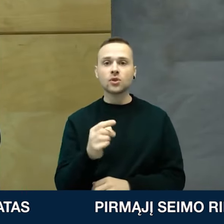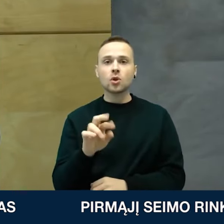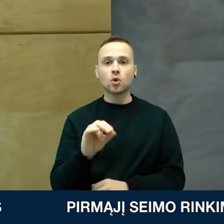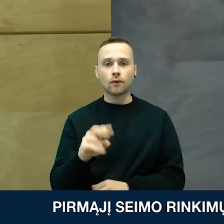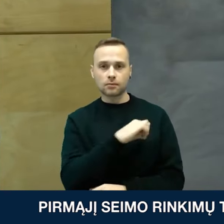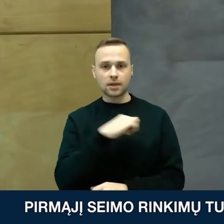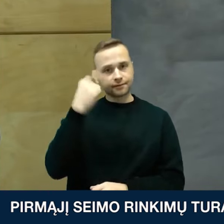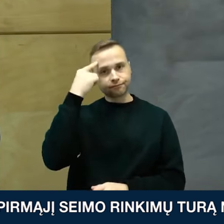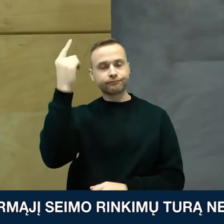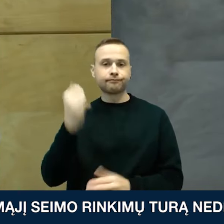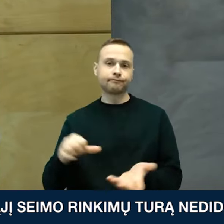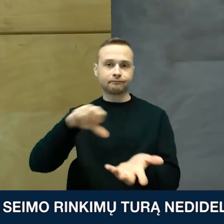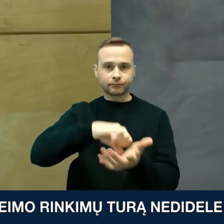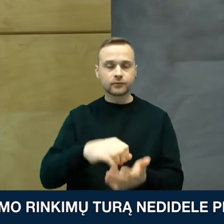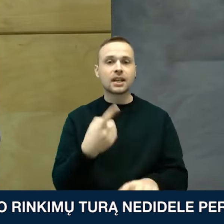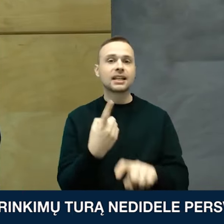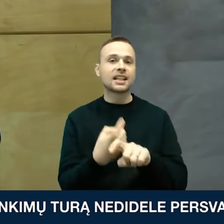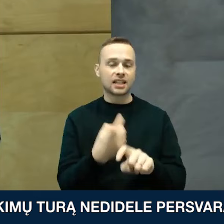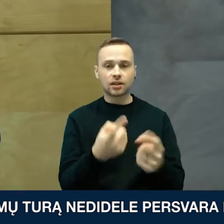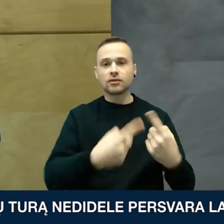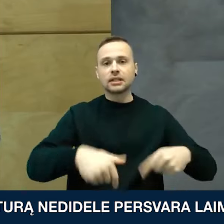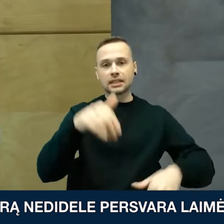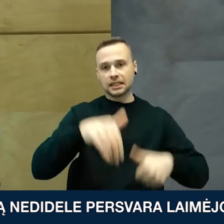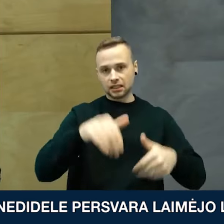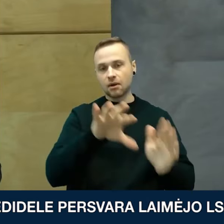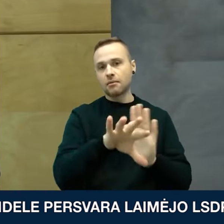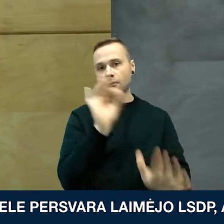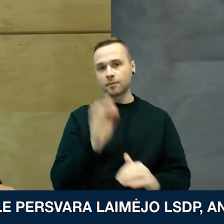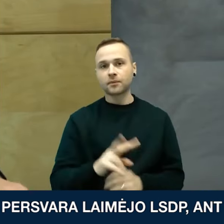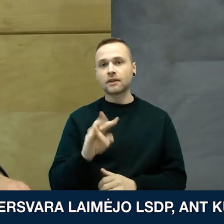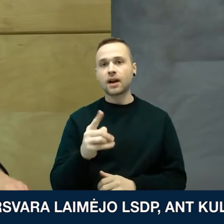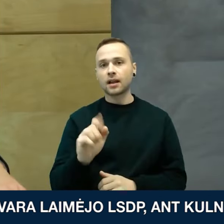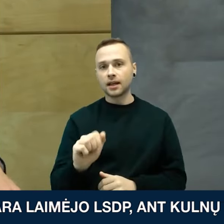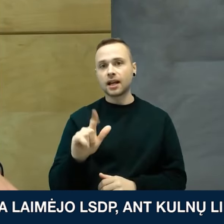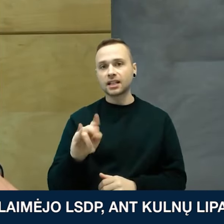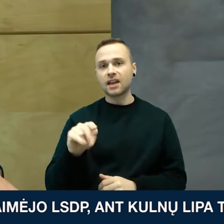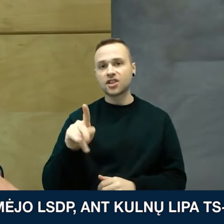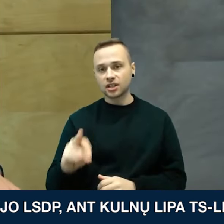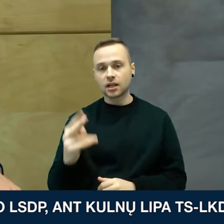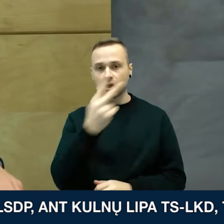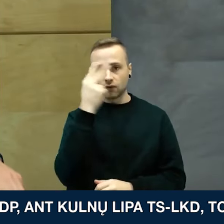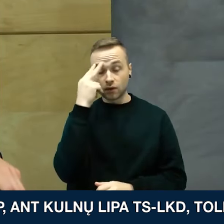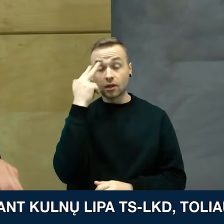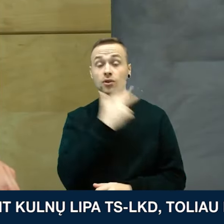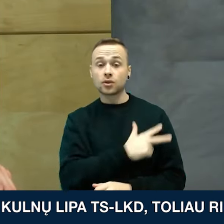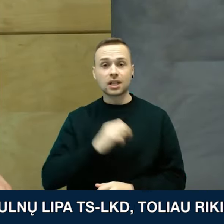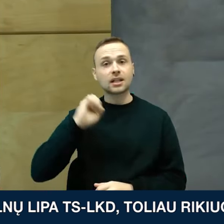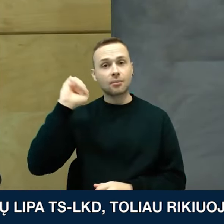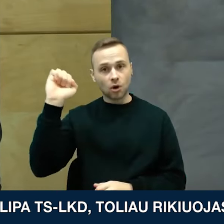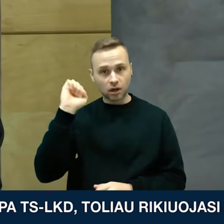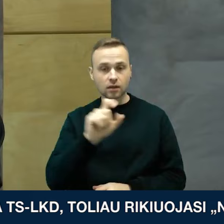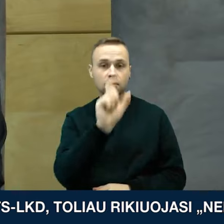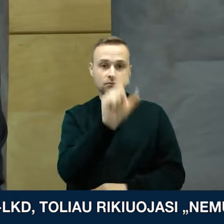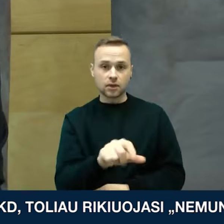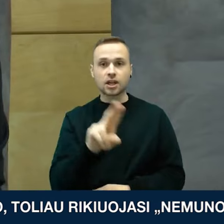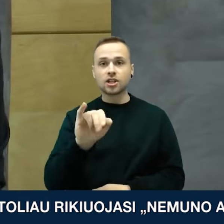pats, išrinktas Kėdainių rinkimų apygardoje, Vaida Aleknavičinė, Lietuvos socialdemokratų partija, išrinkta